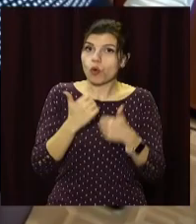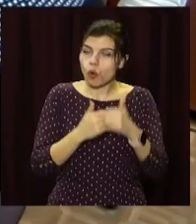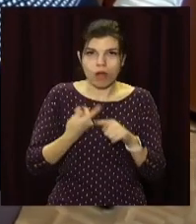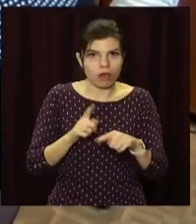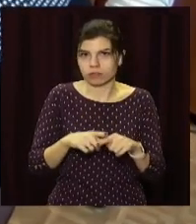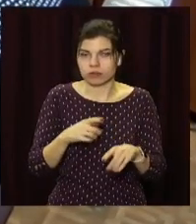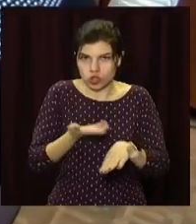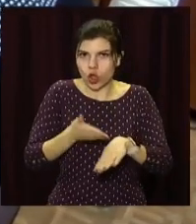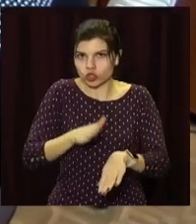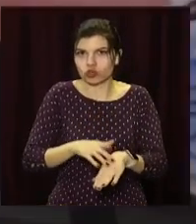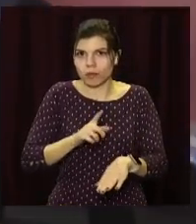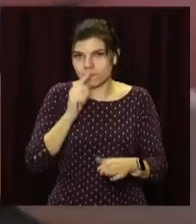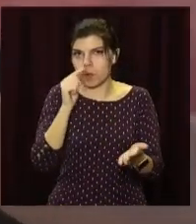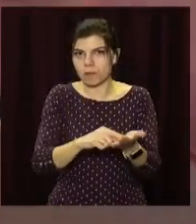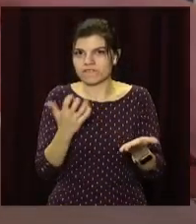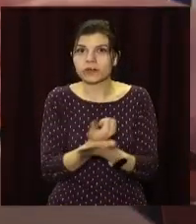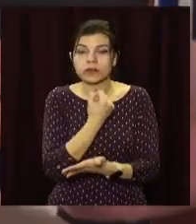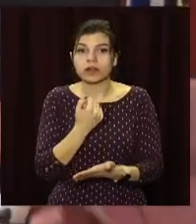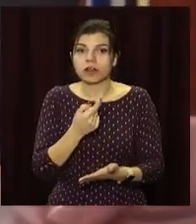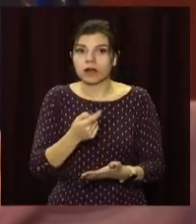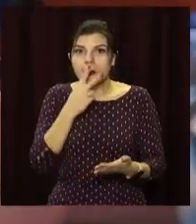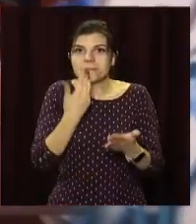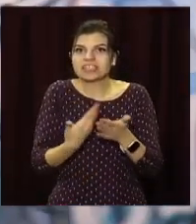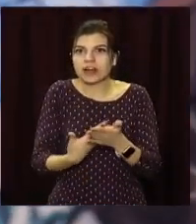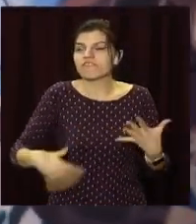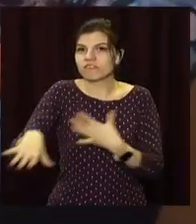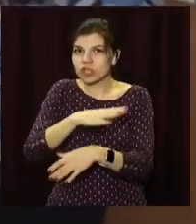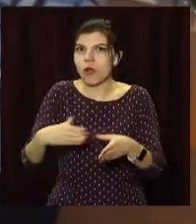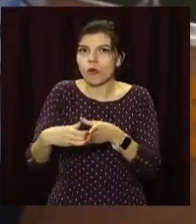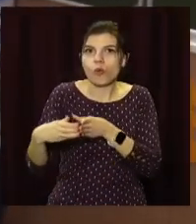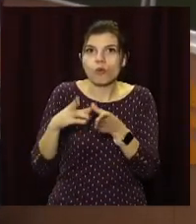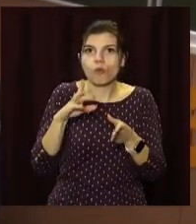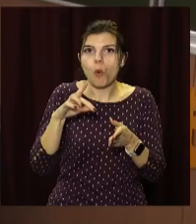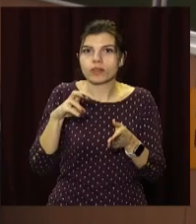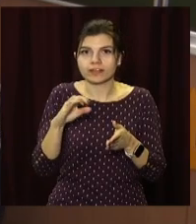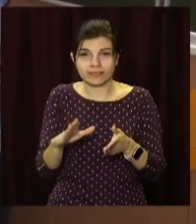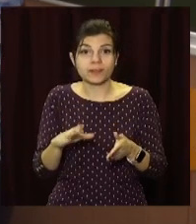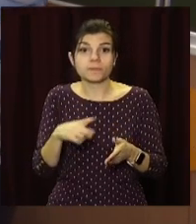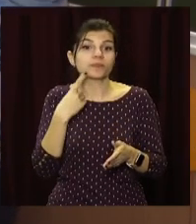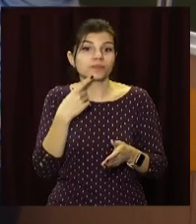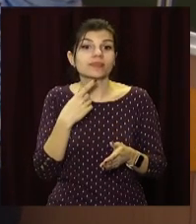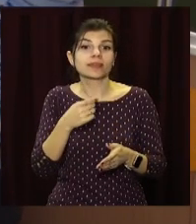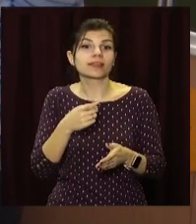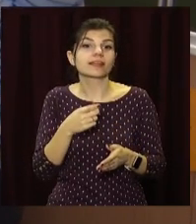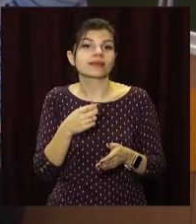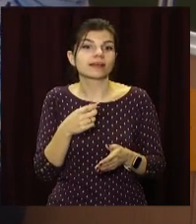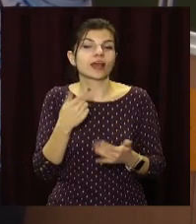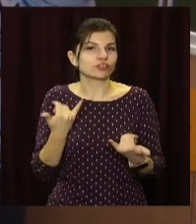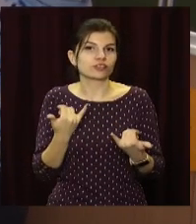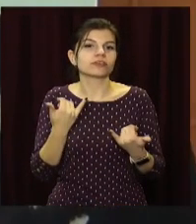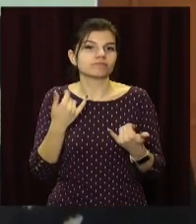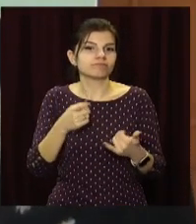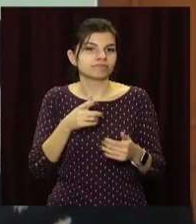це неабияка відповідальність представляти весь колектив. Тож в успіхах колеги на всеукраїнському етапі конкурсу не